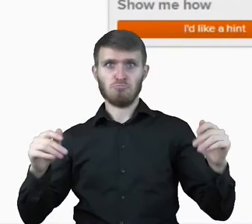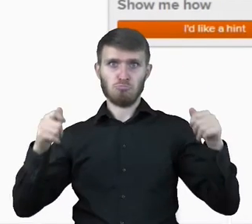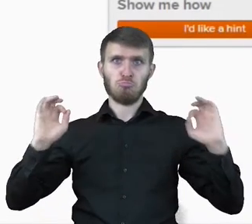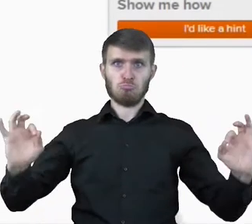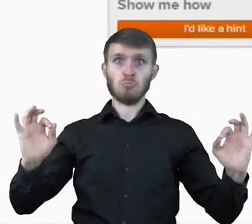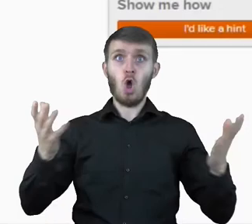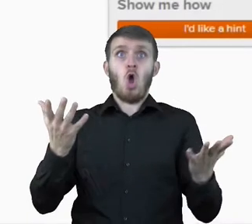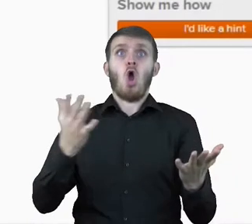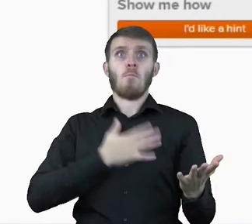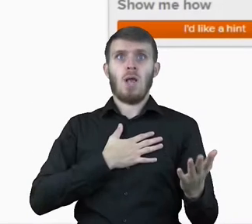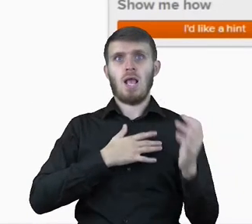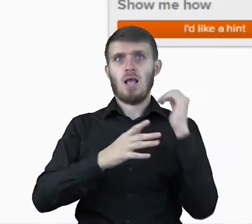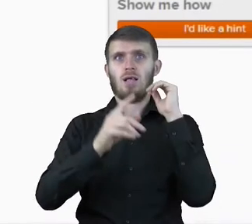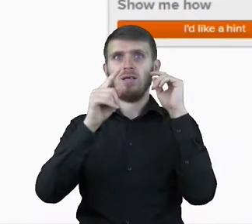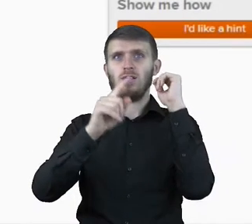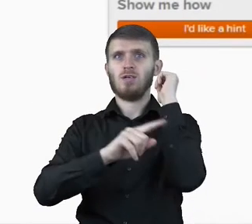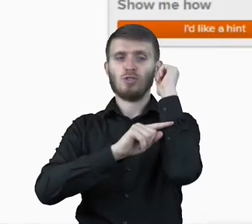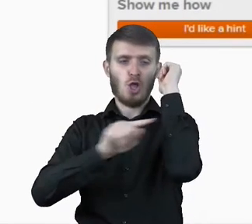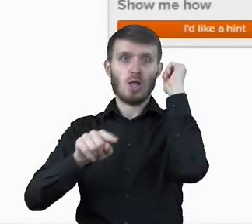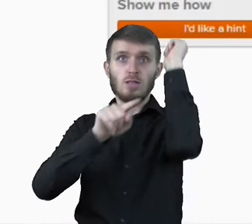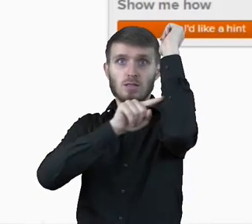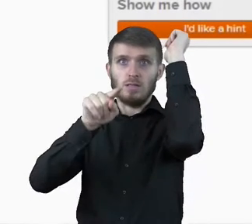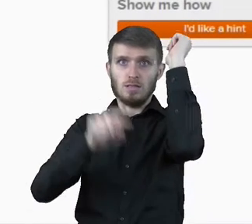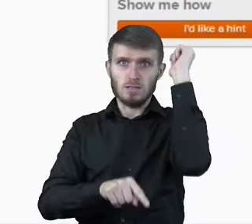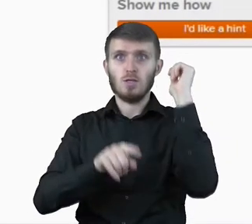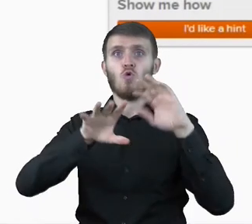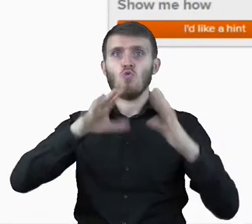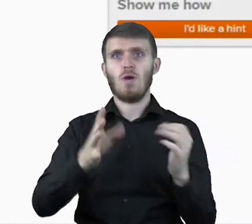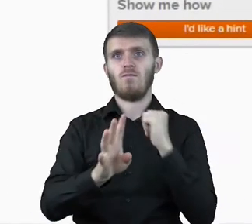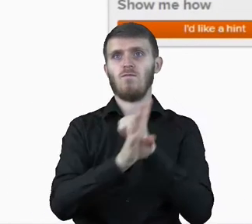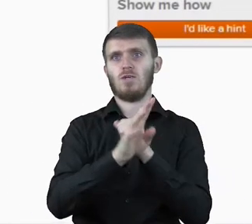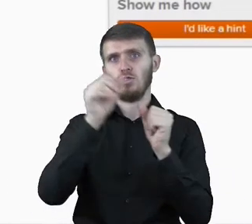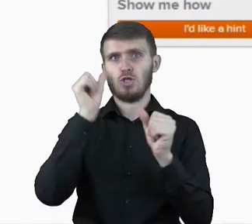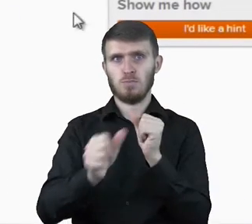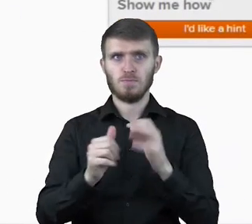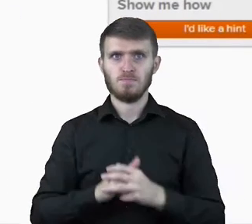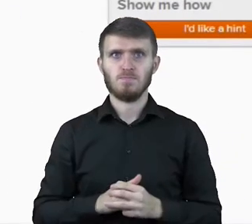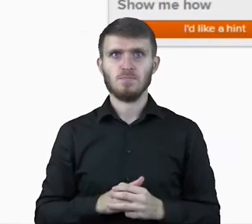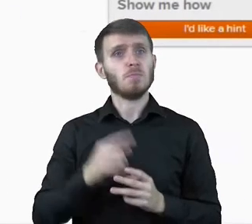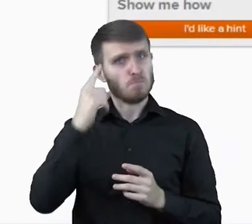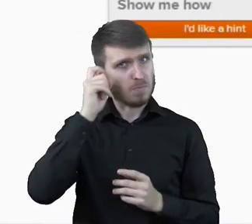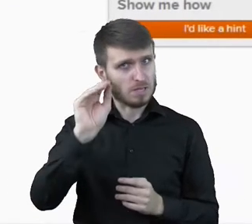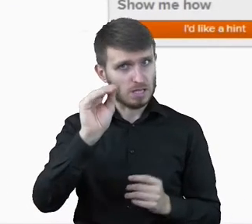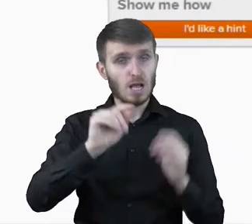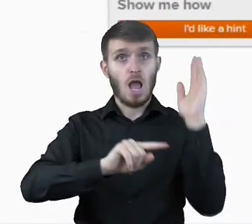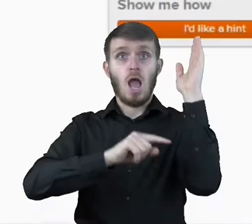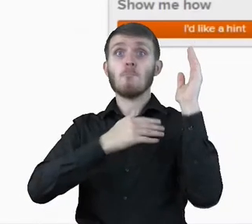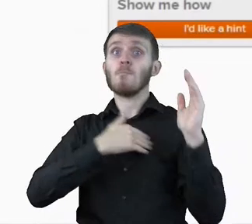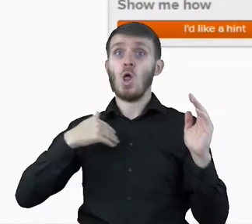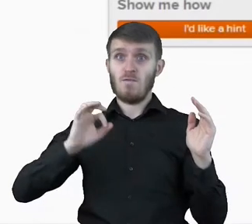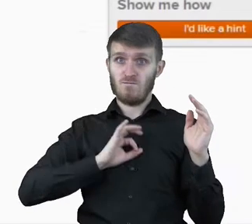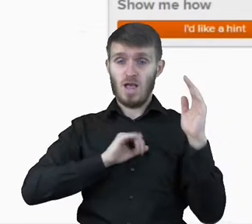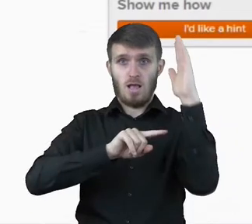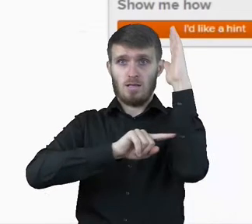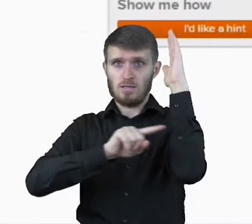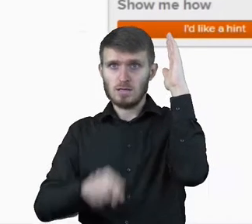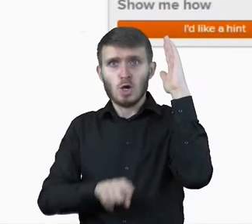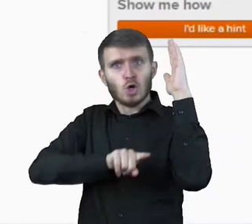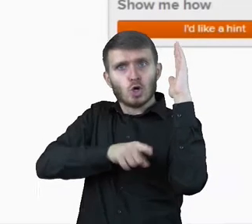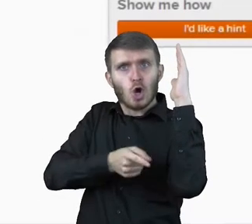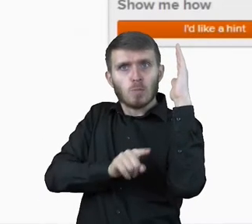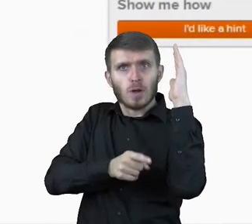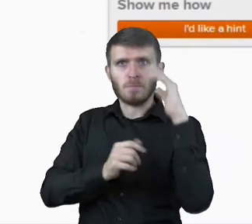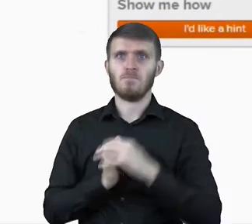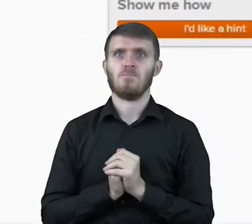kąt 90 stopni się zaznaczył. My w Polsce zaznaczamy to łukiem z kropką. Kąt prosty ma miarę